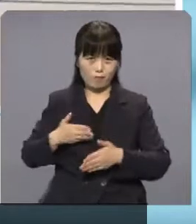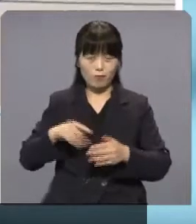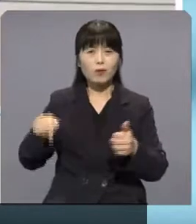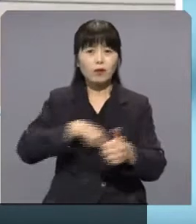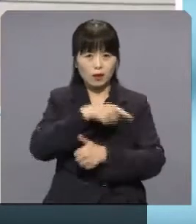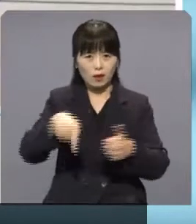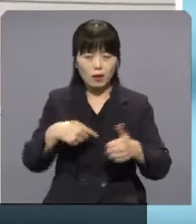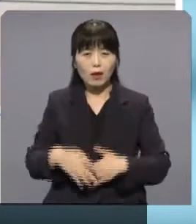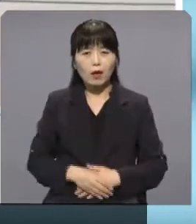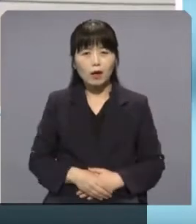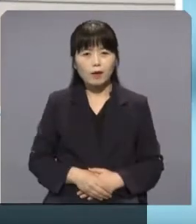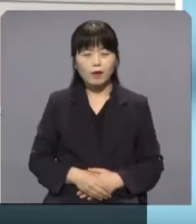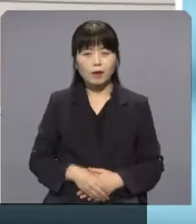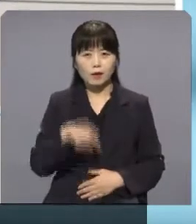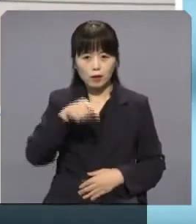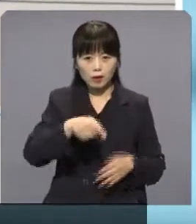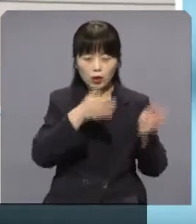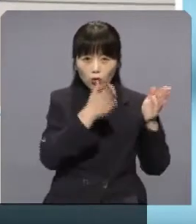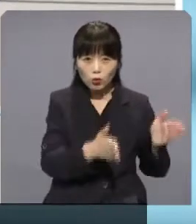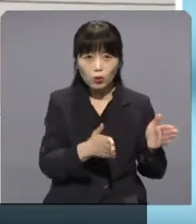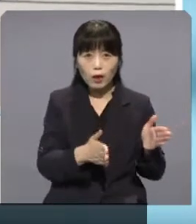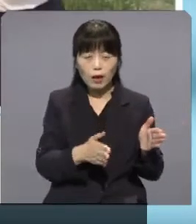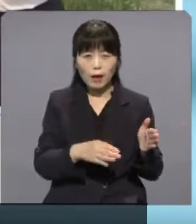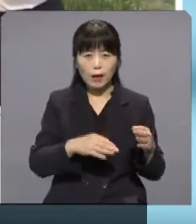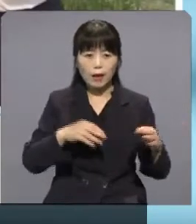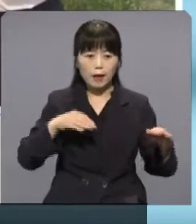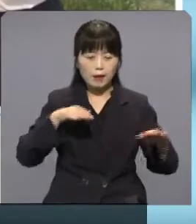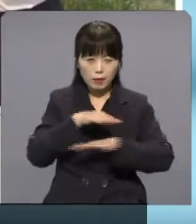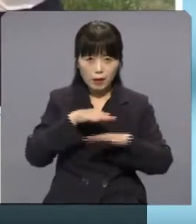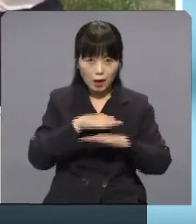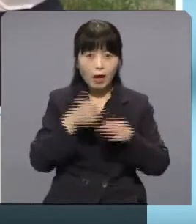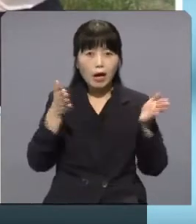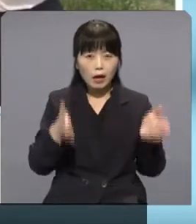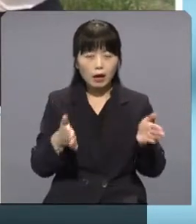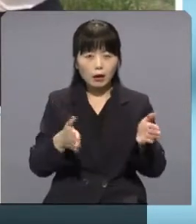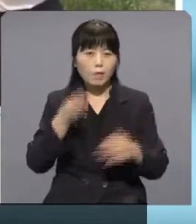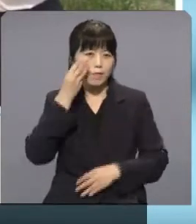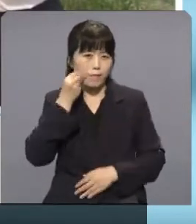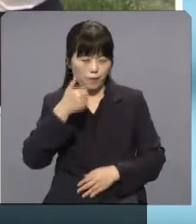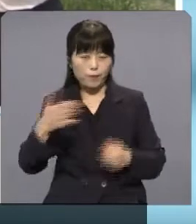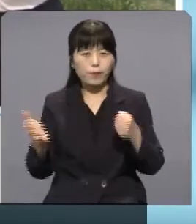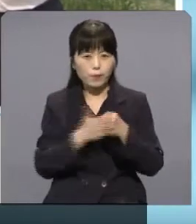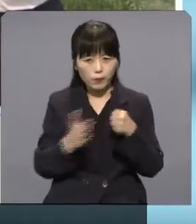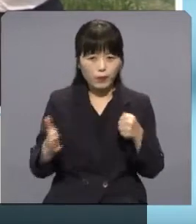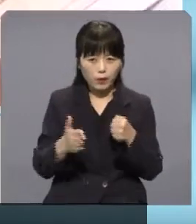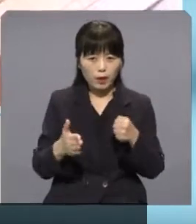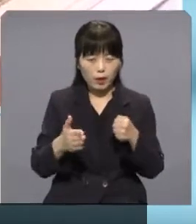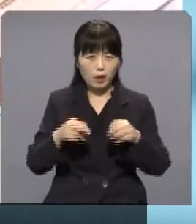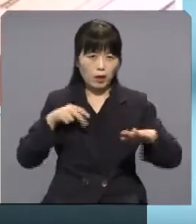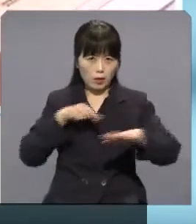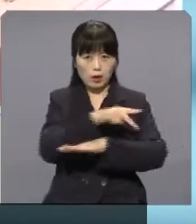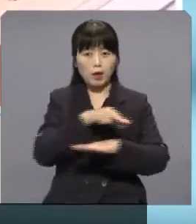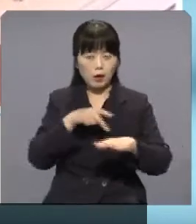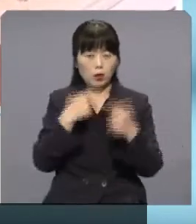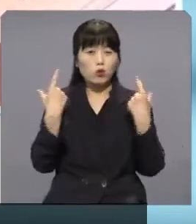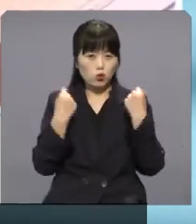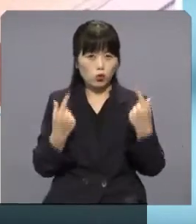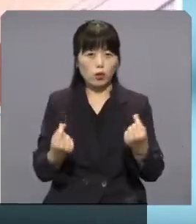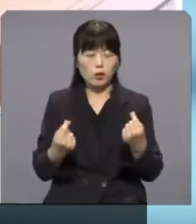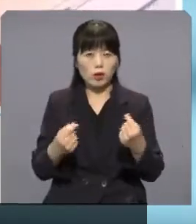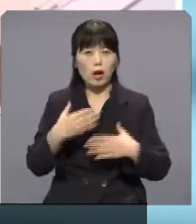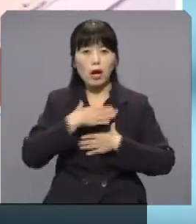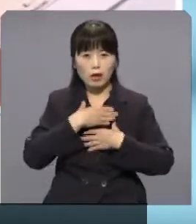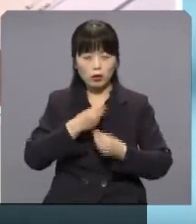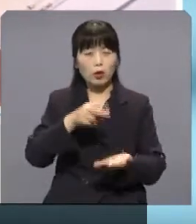상황입니다 실제 이 구간은 배차간격이 상대적으로 여유롭게 이 때문에 평면 건널 먹을 유지해도 안전한 크게